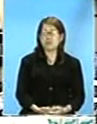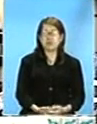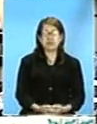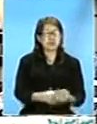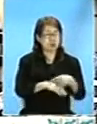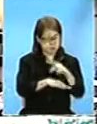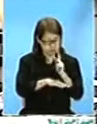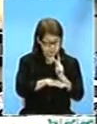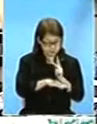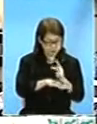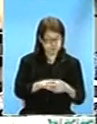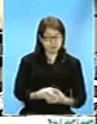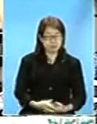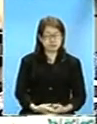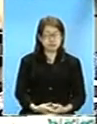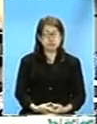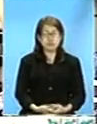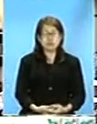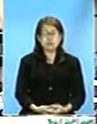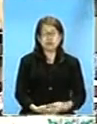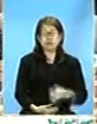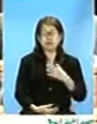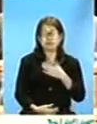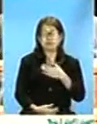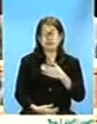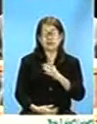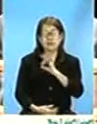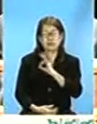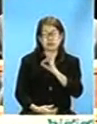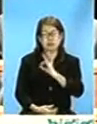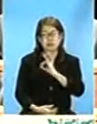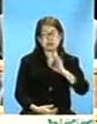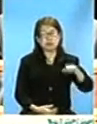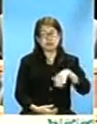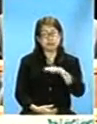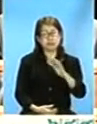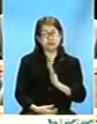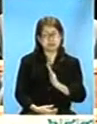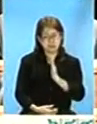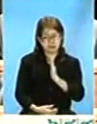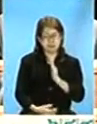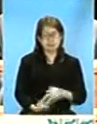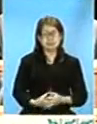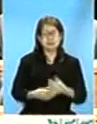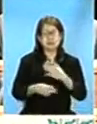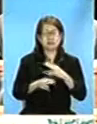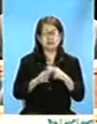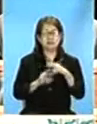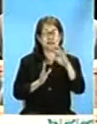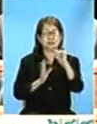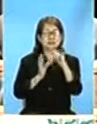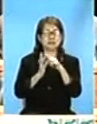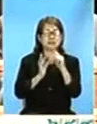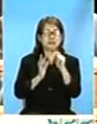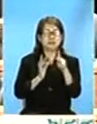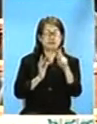กราบเรียนท่านประธานรัฐสภาที่เคารพท่านสมาชิกรัฐสภาผู้ทรงเกียรติกับผมนายยุทธนายุพฤทธิ์ส